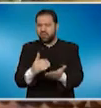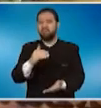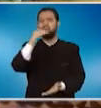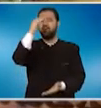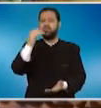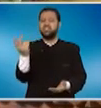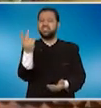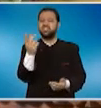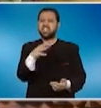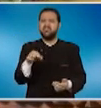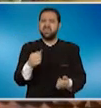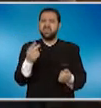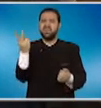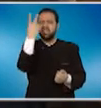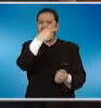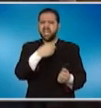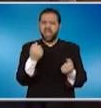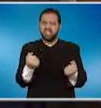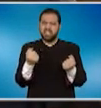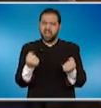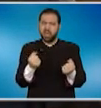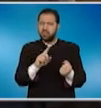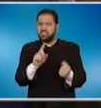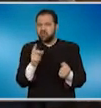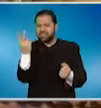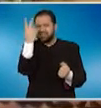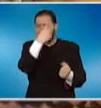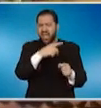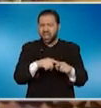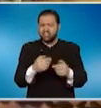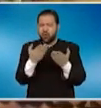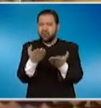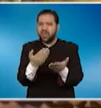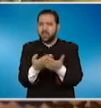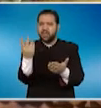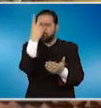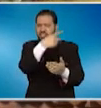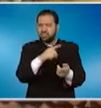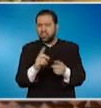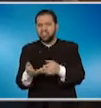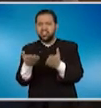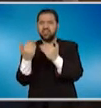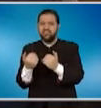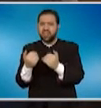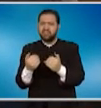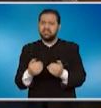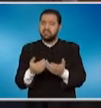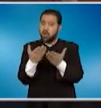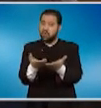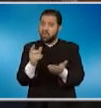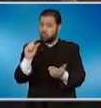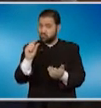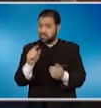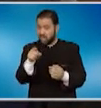să fii înțeles foarte greu, să nu se perceapă ceea ce oferi spre înțelegere. Și invers. Și invers. Poți să oferi foarte